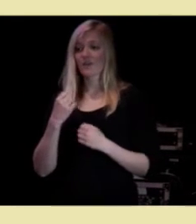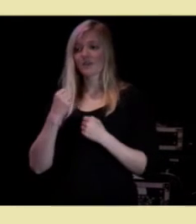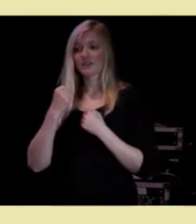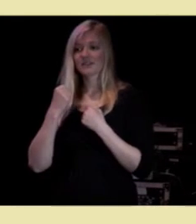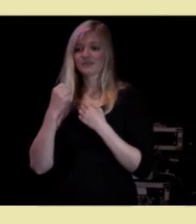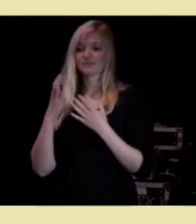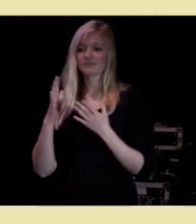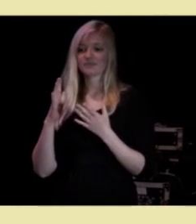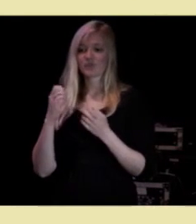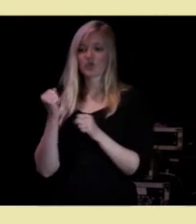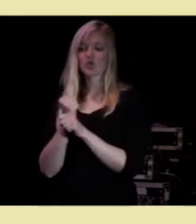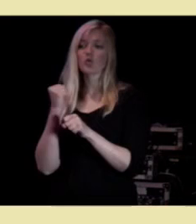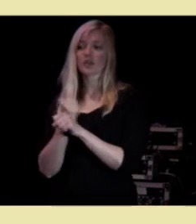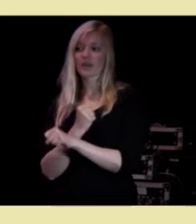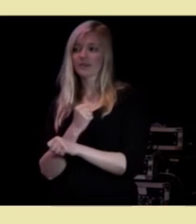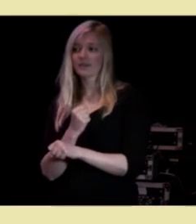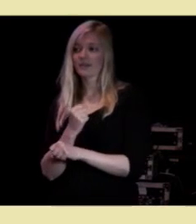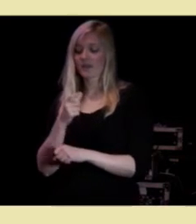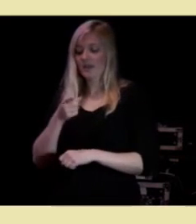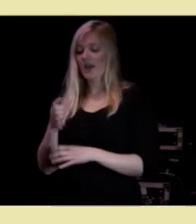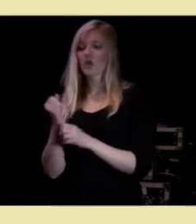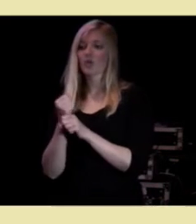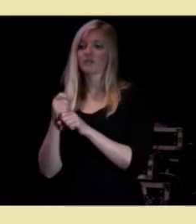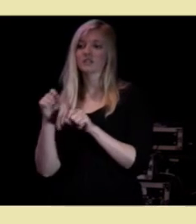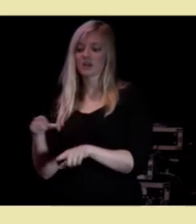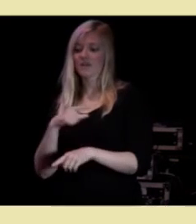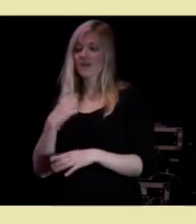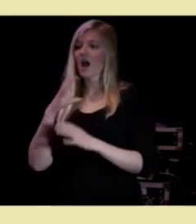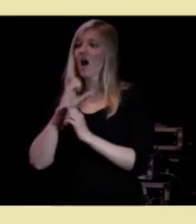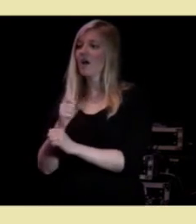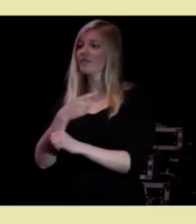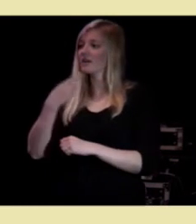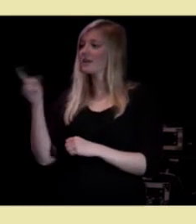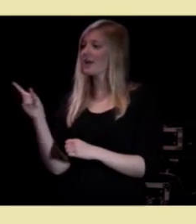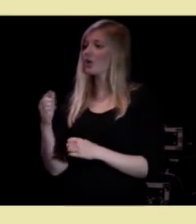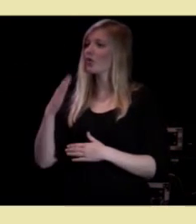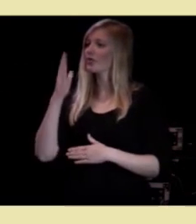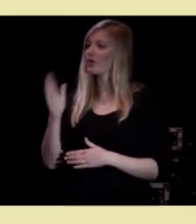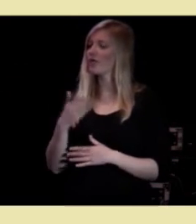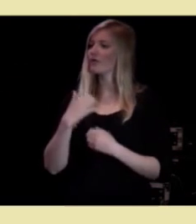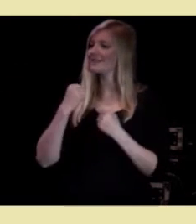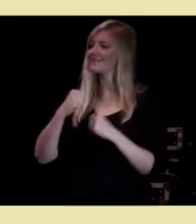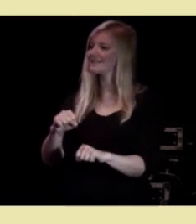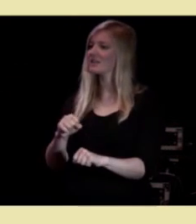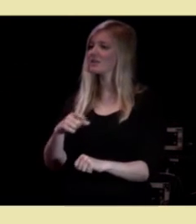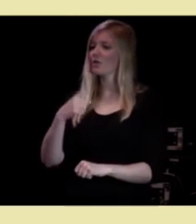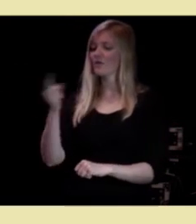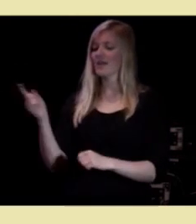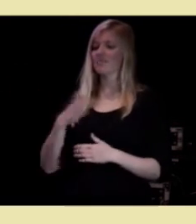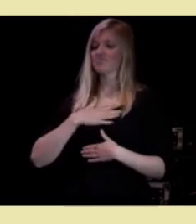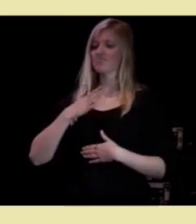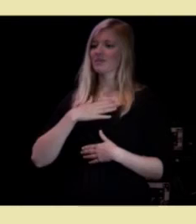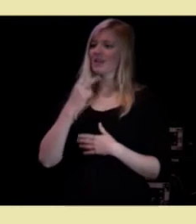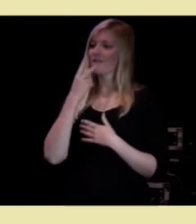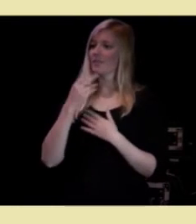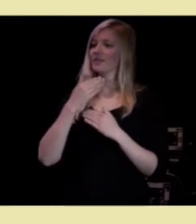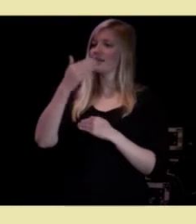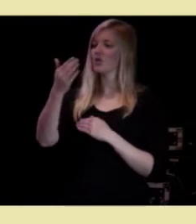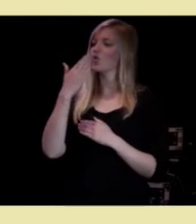nå jobben begynner. Vi avhengig av dere, og vi takker dere for innsatsen, og vi ser frem til gode,